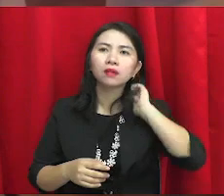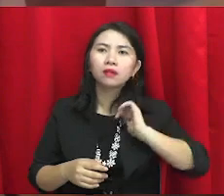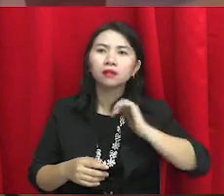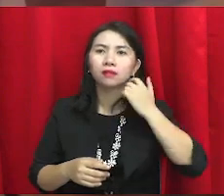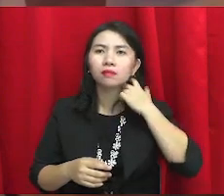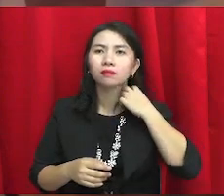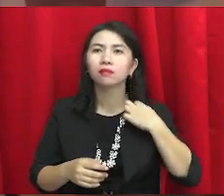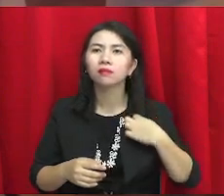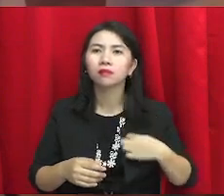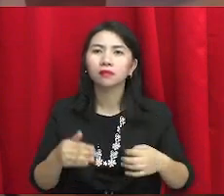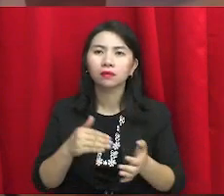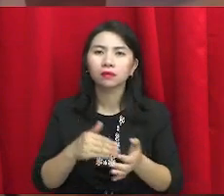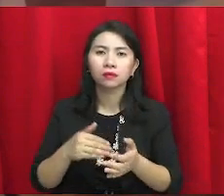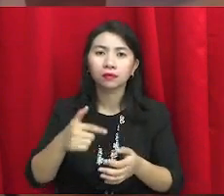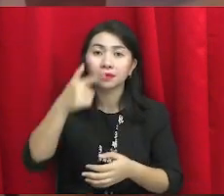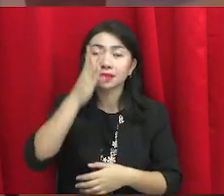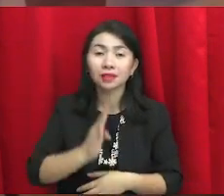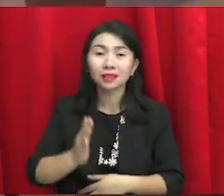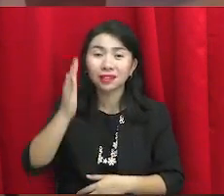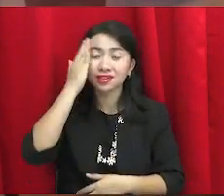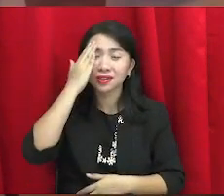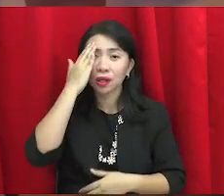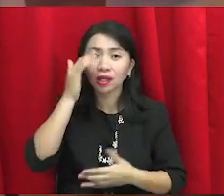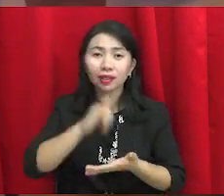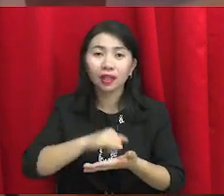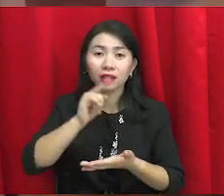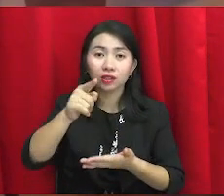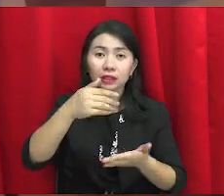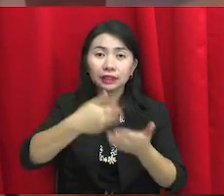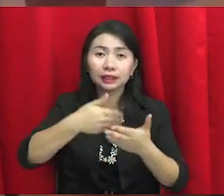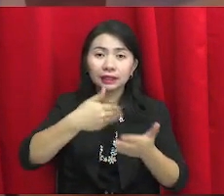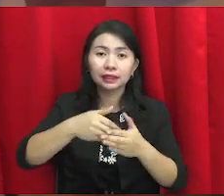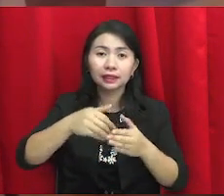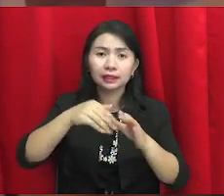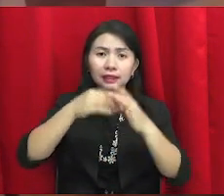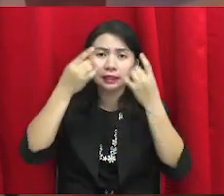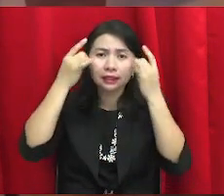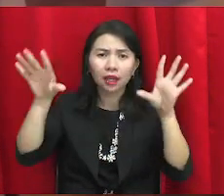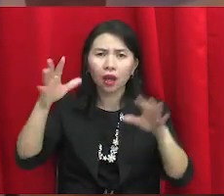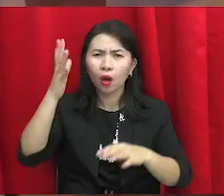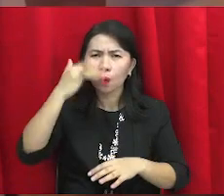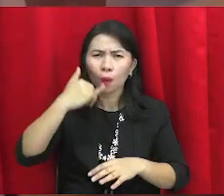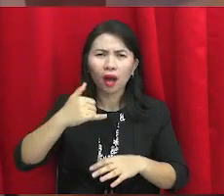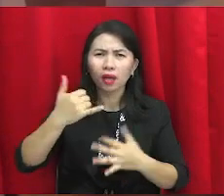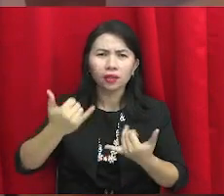Eh, alam na ng Diyos na mapapahama ka, aaprobahan pa ng Diyos.